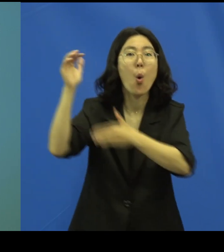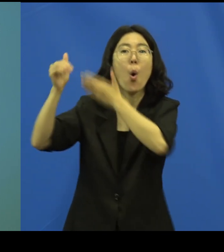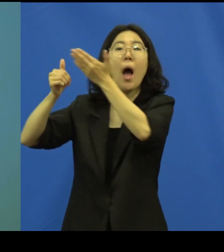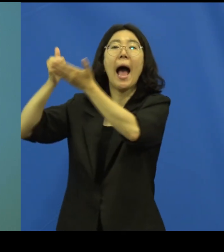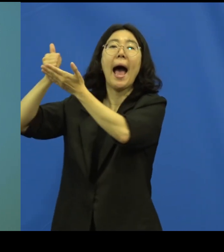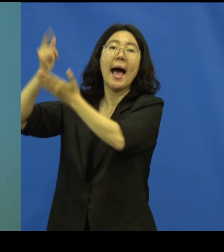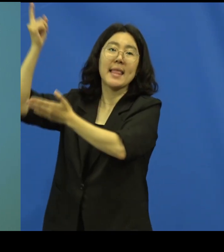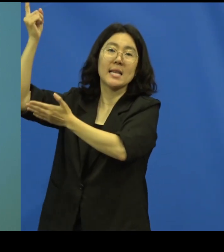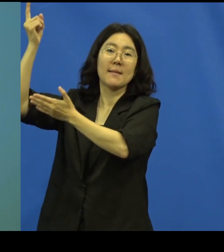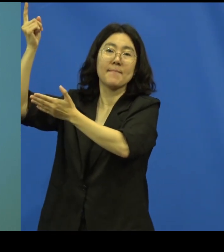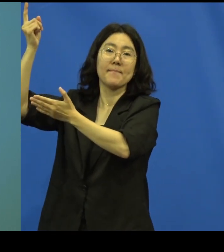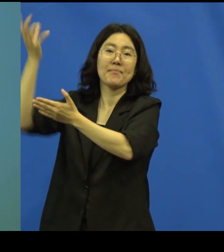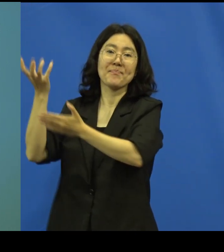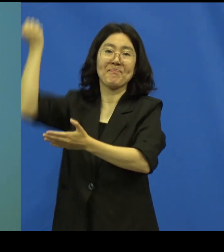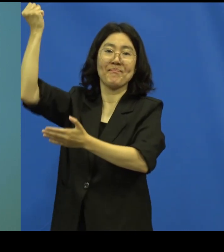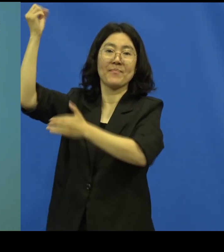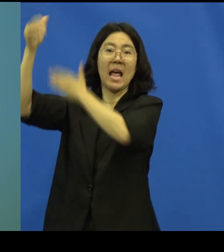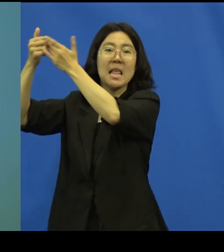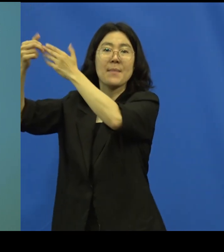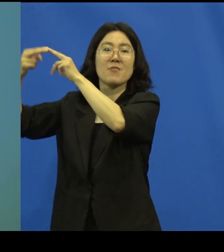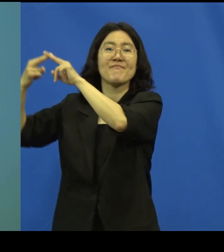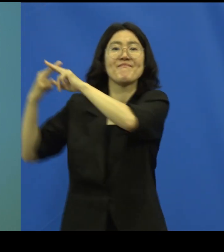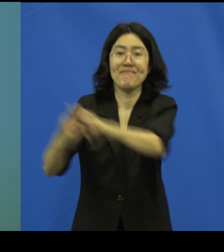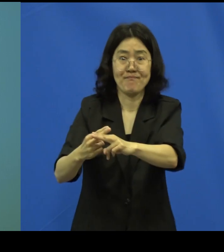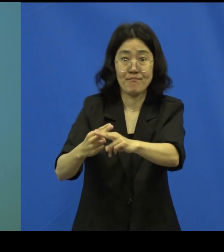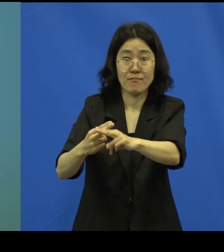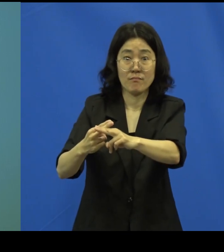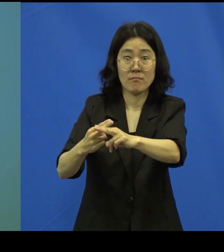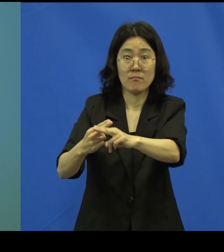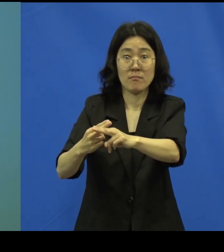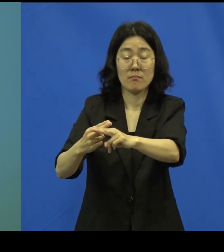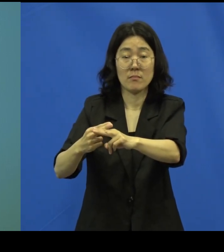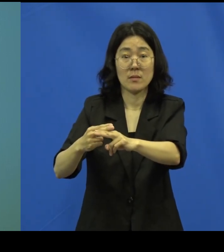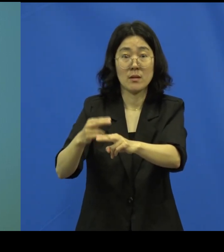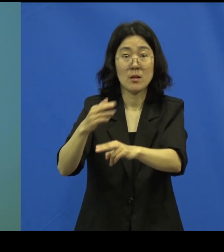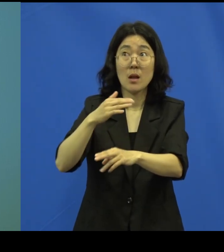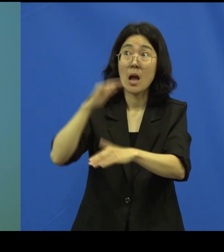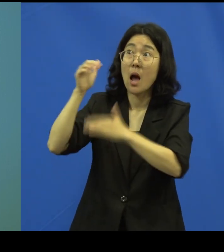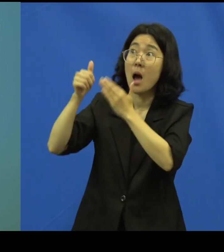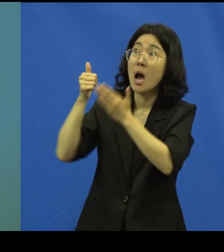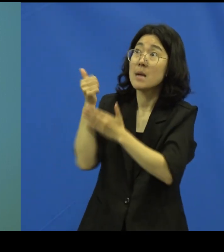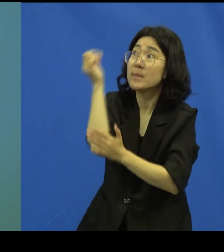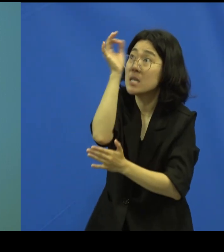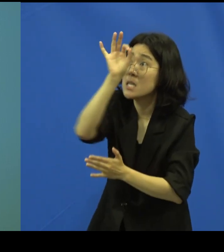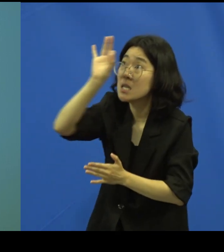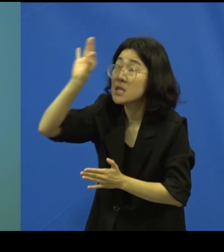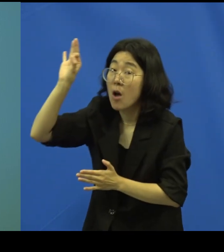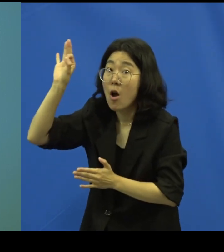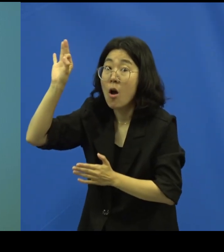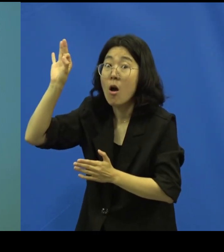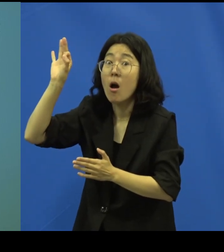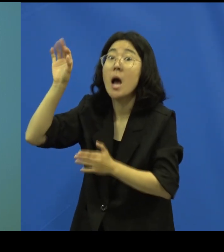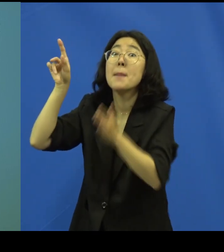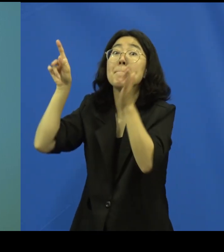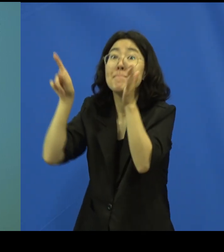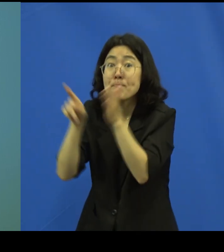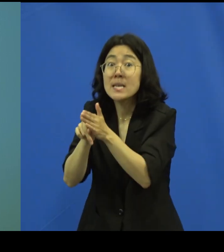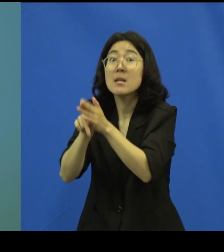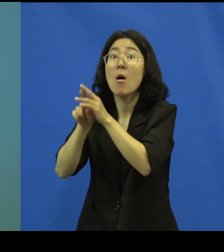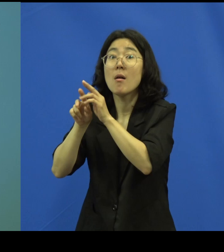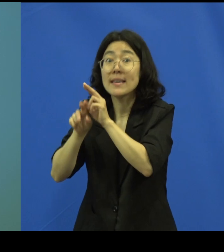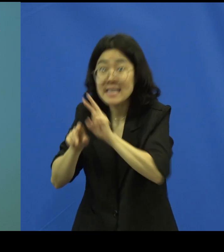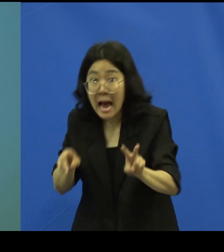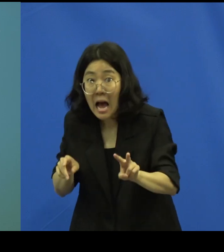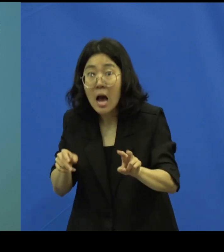하나님의 주권 속에 이루어지는 그 하나님의 통치를 우리가 믿어야 불안한 현실 속에서 흔들리지 않고